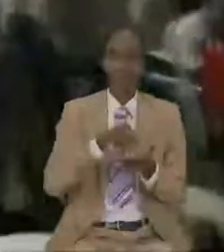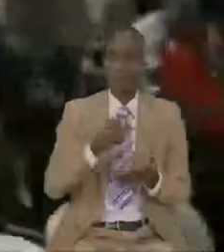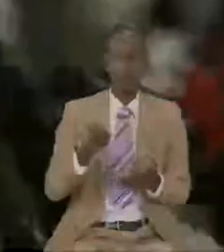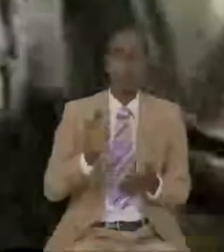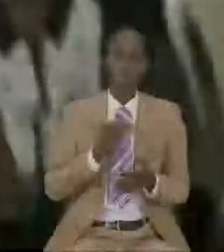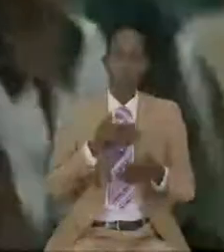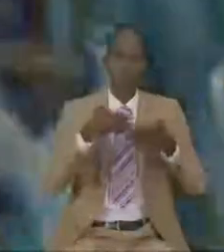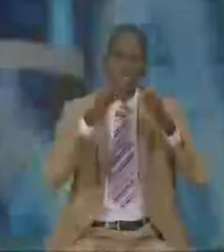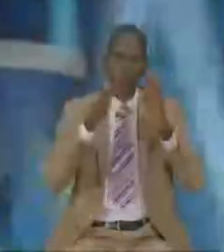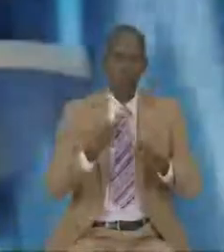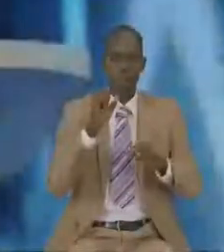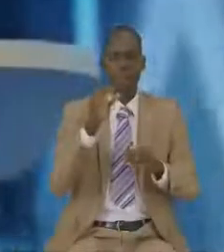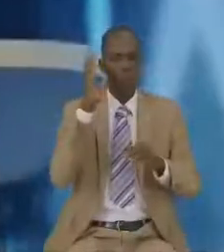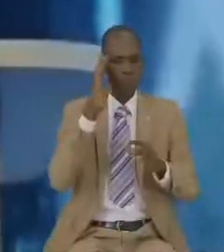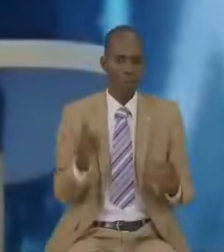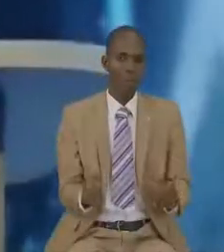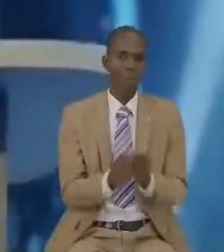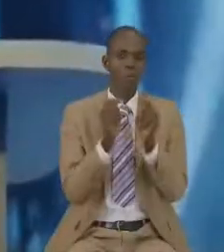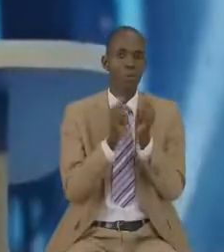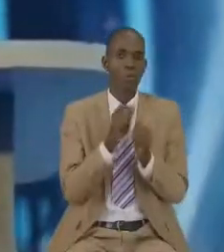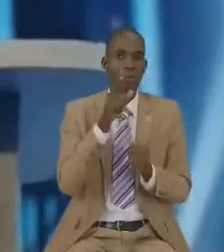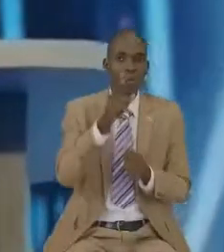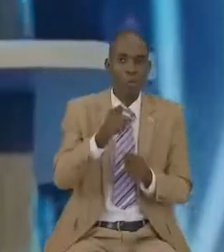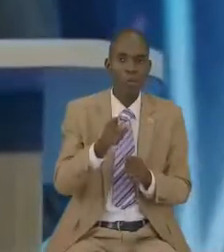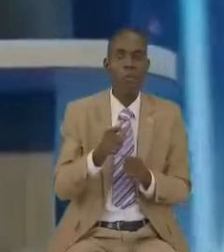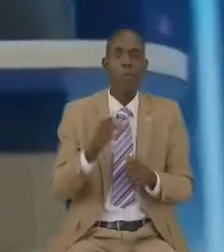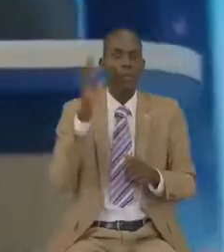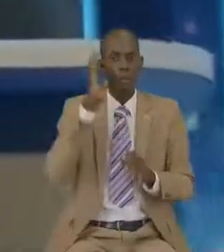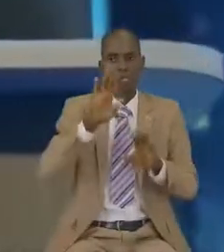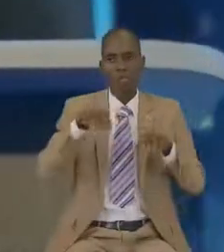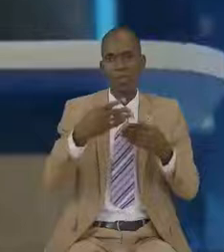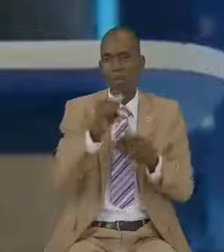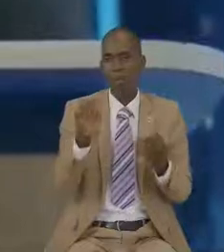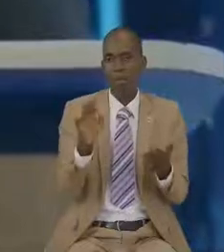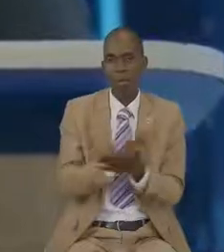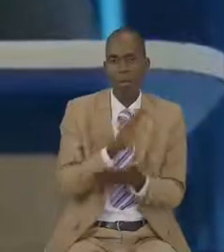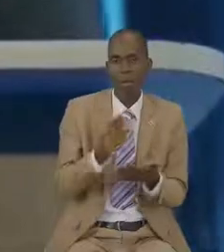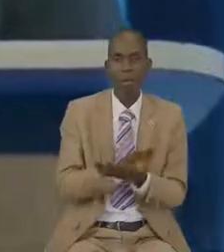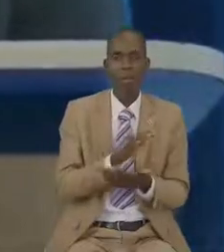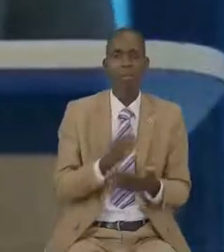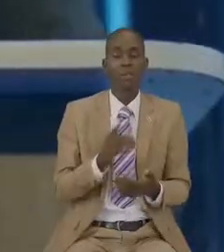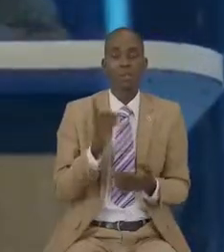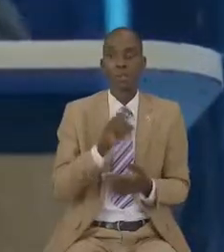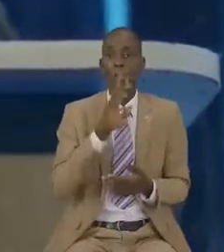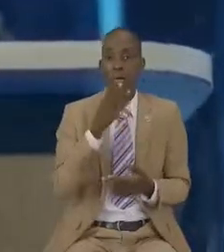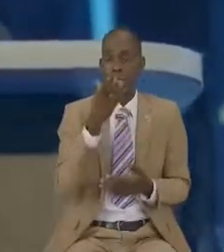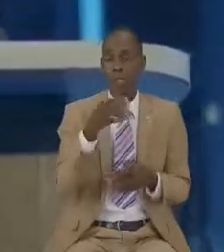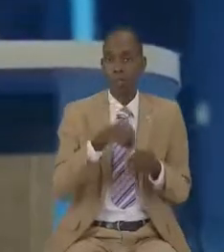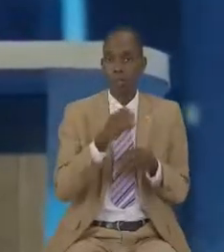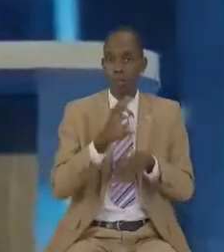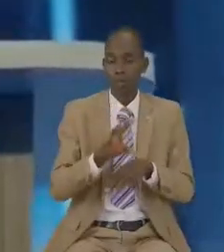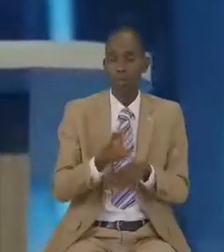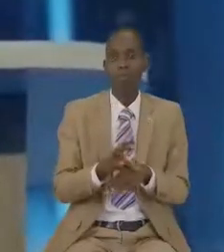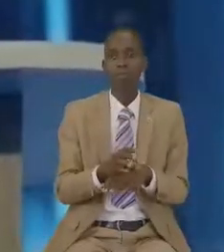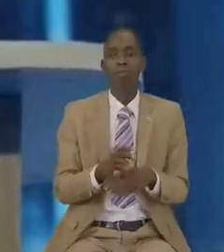rapidement. Ils vont prendre vos noms à cause de ce que le Seigneur a fait pour vous et en